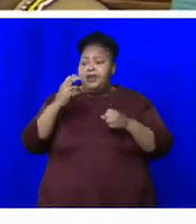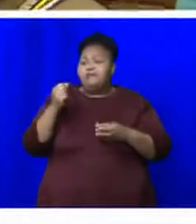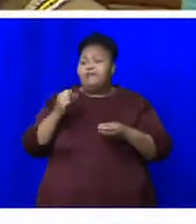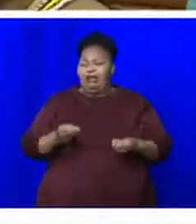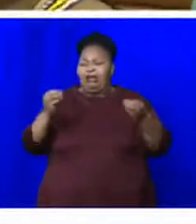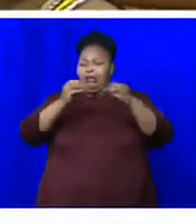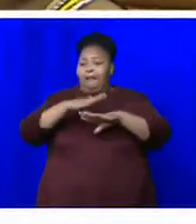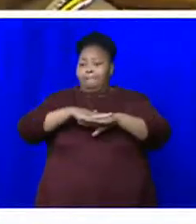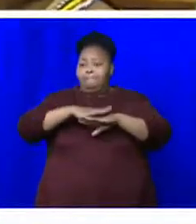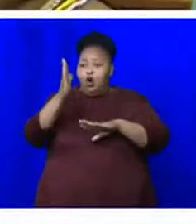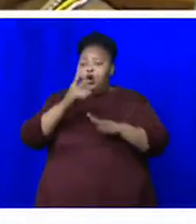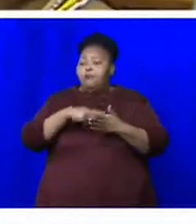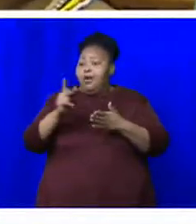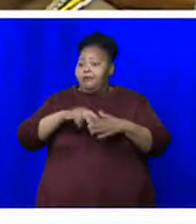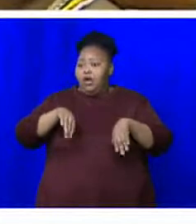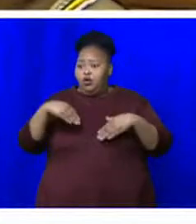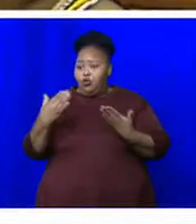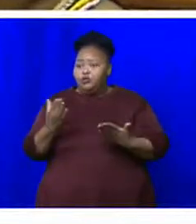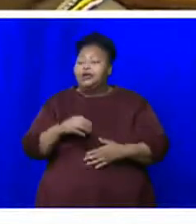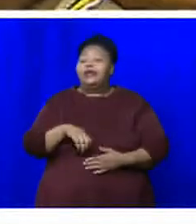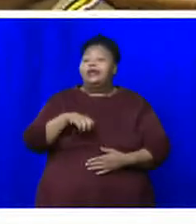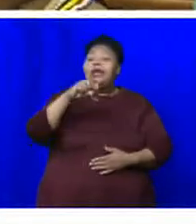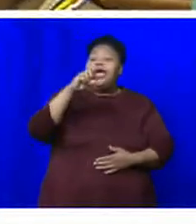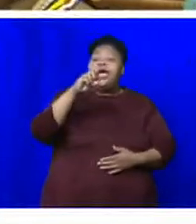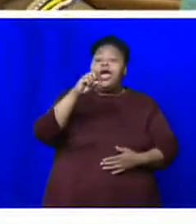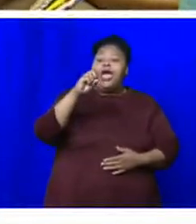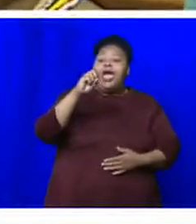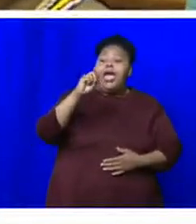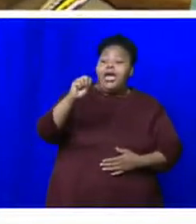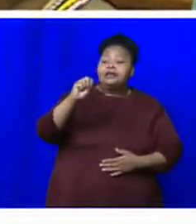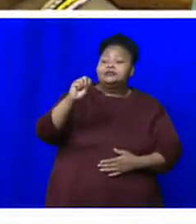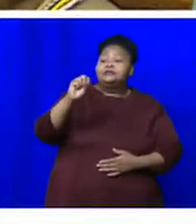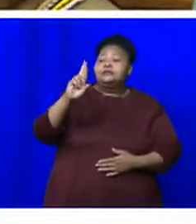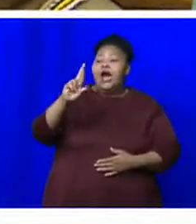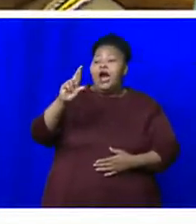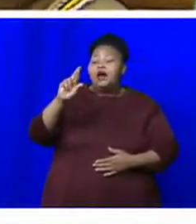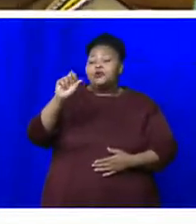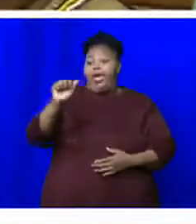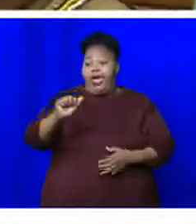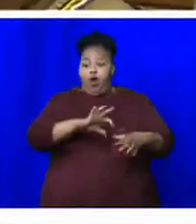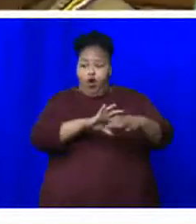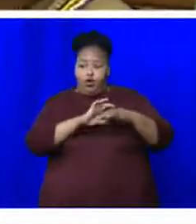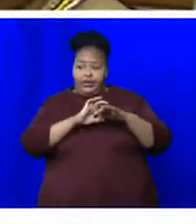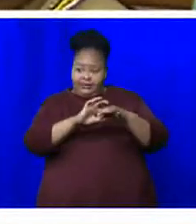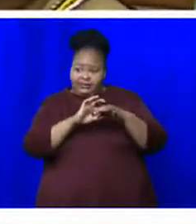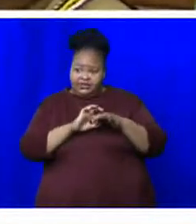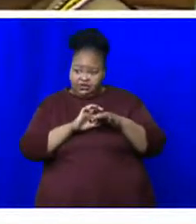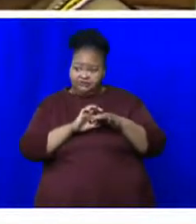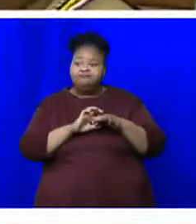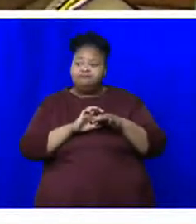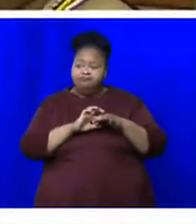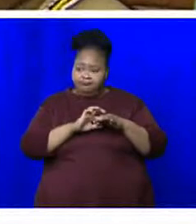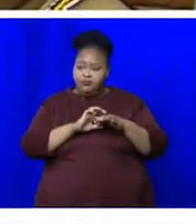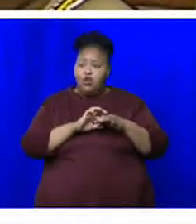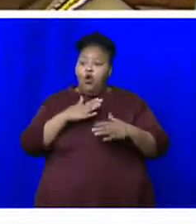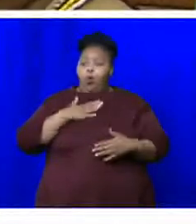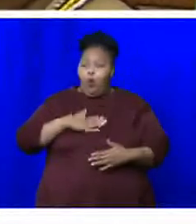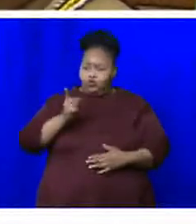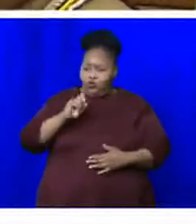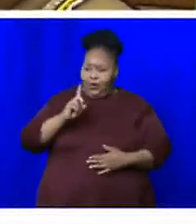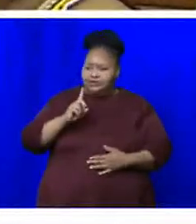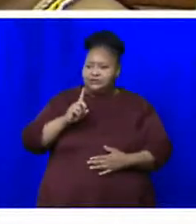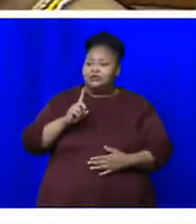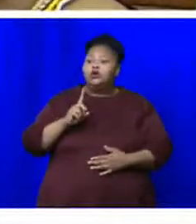i-clearance, i-tax clearance kuze kuthi sikhone kuyothenga. Then kanti umsebenzi kufuna ukuthi wendiwe, tinzaba kufuna tifundwe na-prior